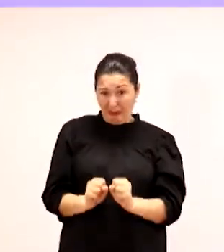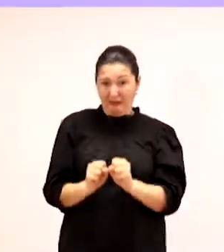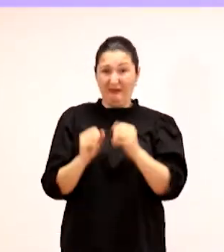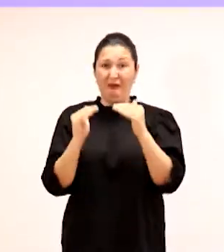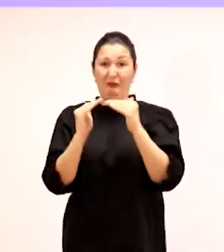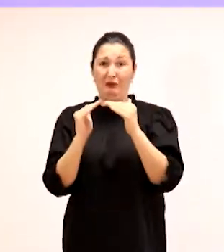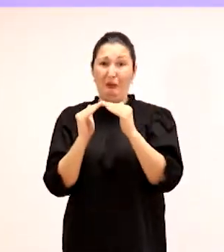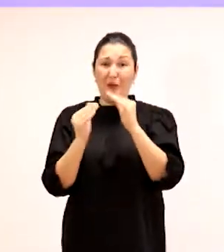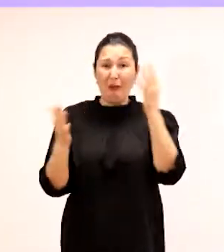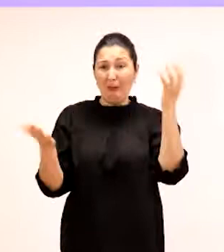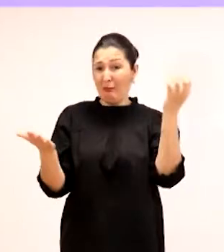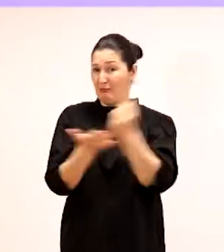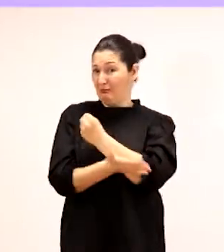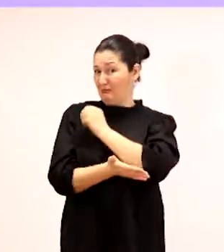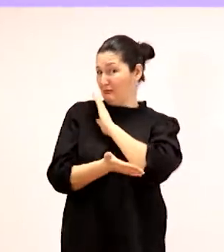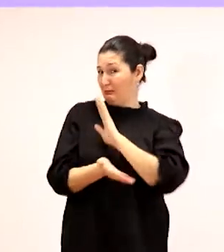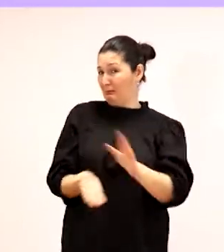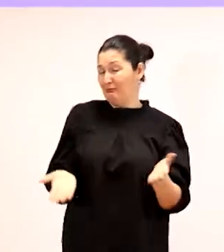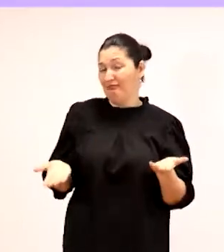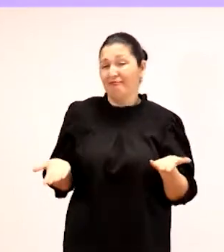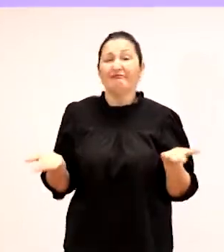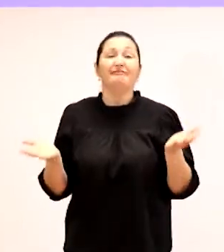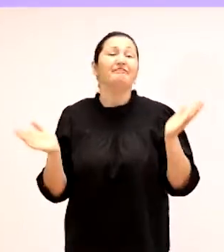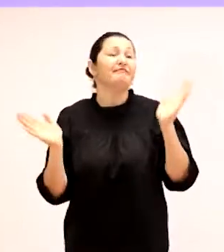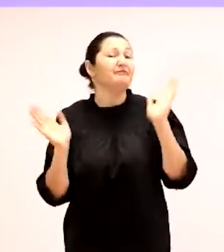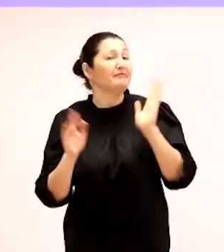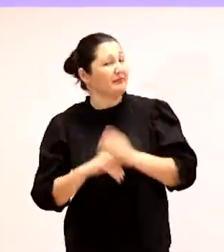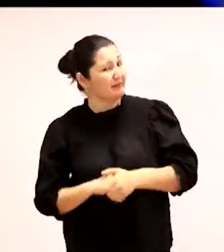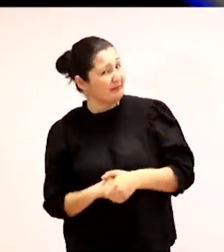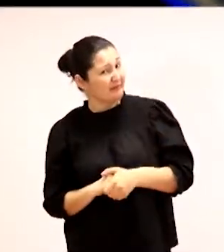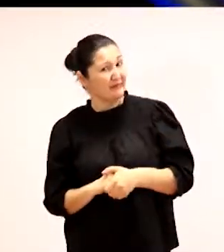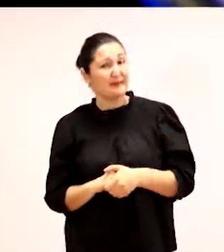Домик развалился. Эх.